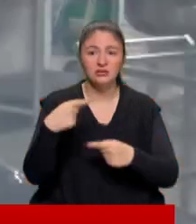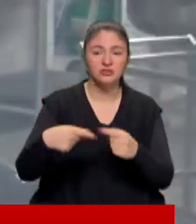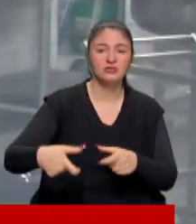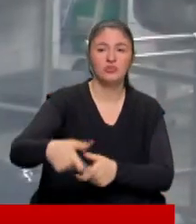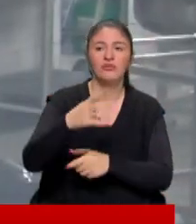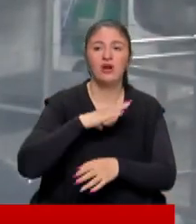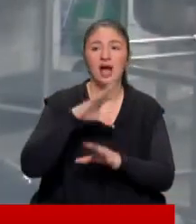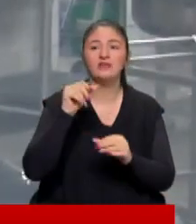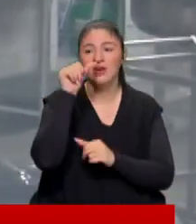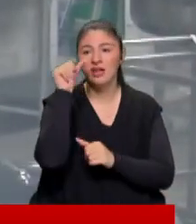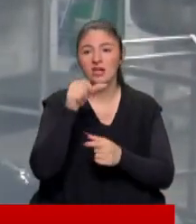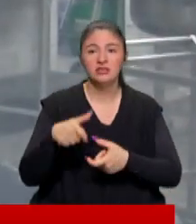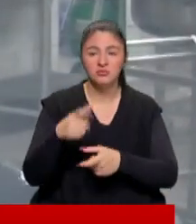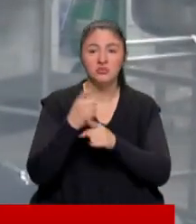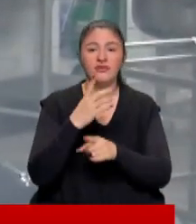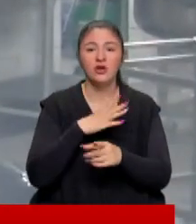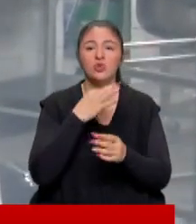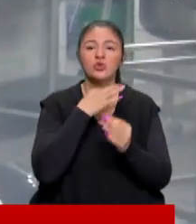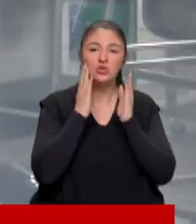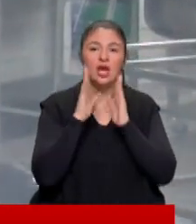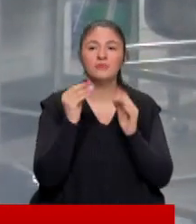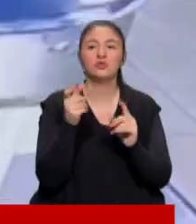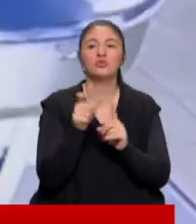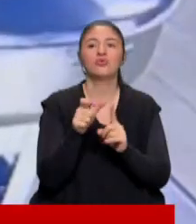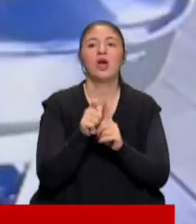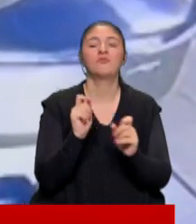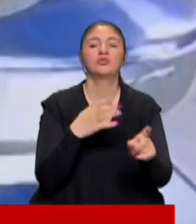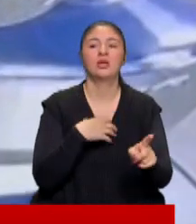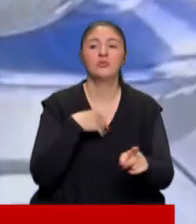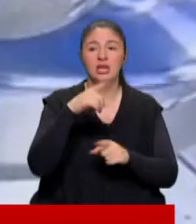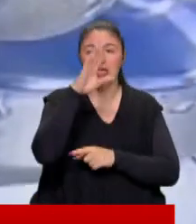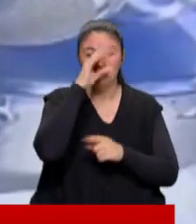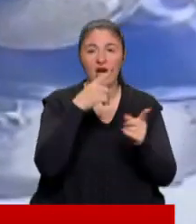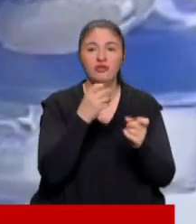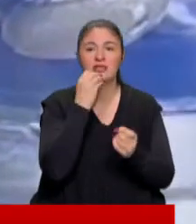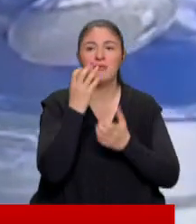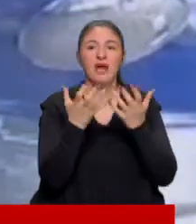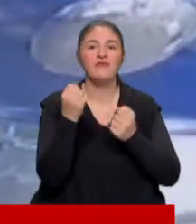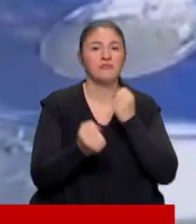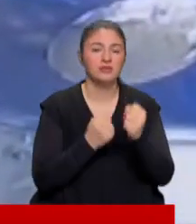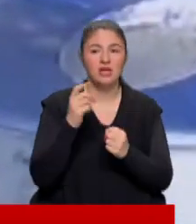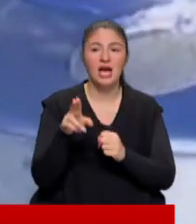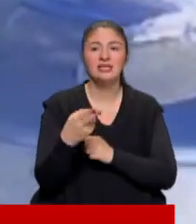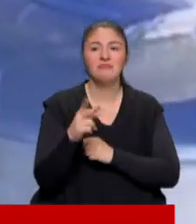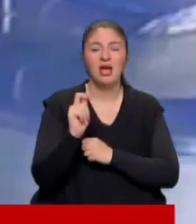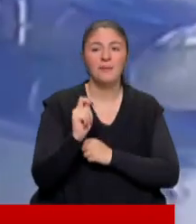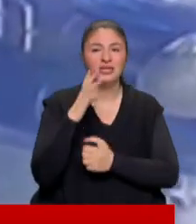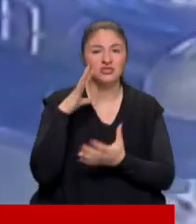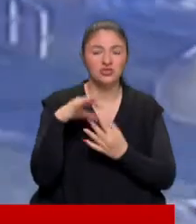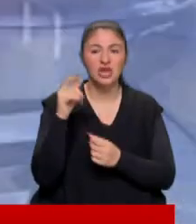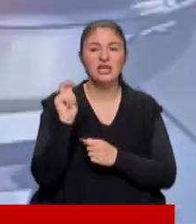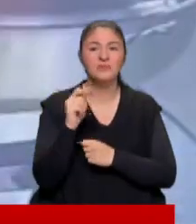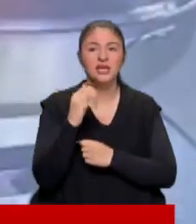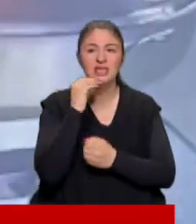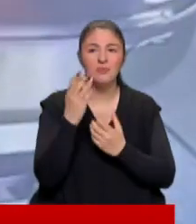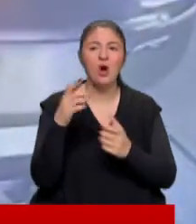vardı. Her tarafta gaz tesisatları var. Çok şükür hepsi emniyete almış. Burası İstanbul Avcılar'da bir yemek fabrikası. Kızartma yapan kişi